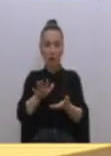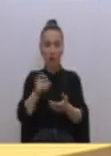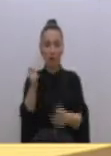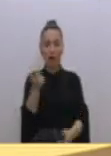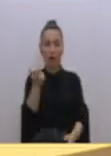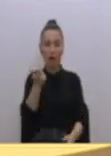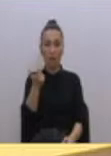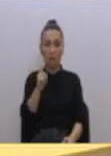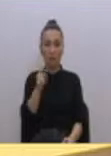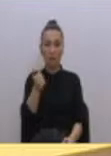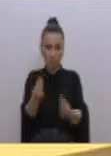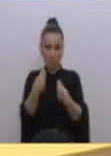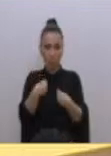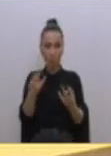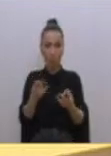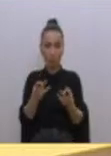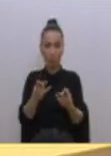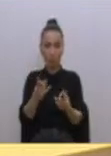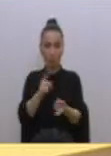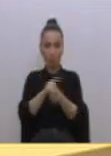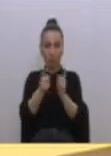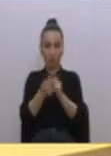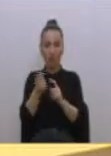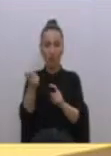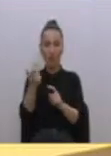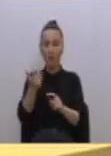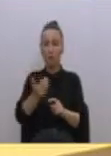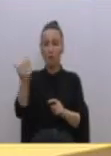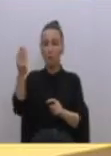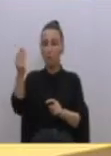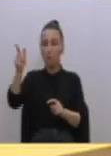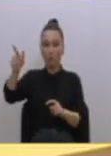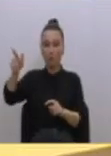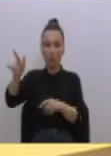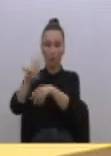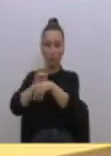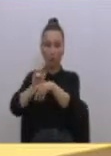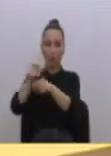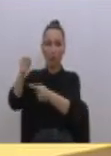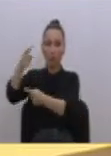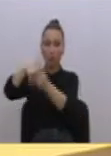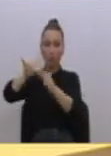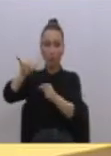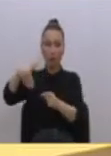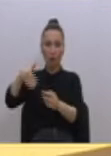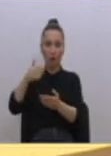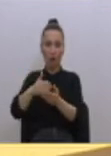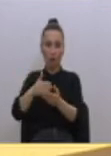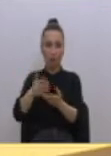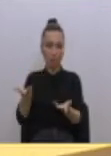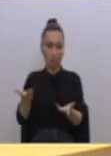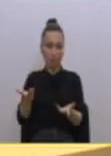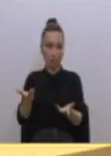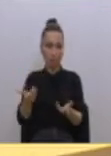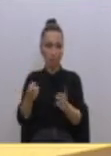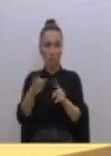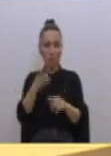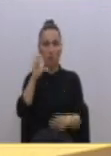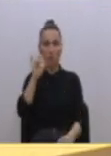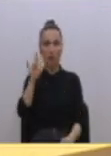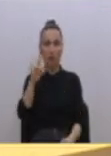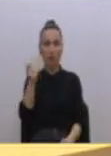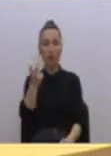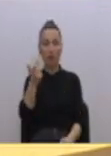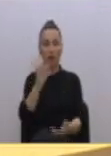გაზის რაოდენობა გვეზლება, თურმე გაზის კორპორაციას ფული არა აქვს აბუნავი, ფული რომ მეორე ნაწილი. სოკარის გაზი რომ